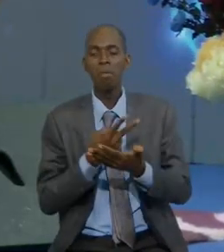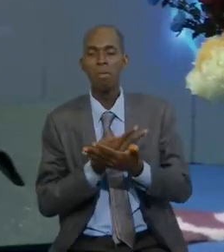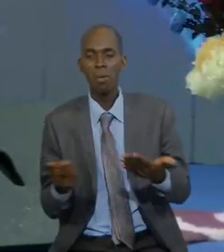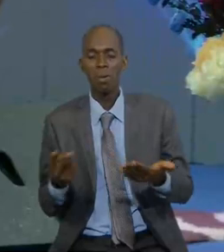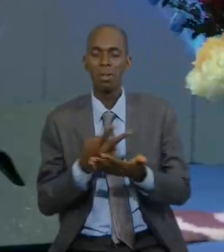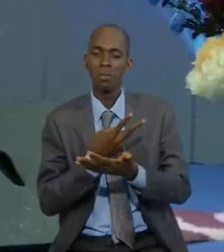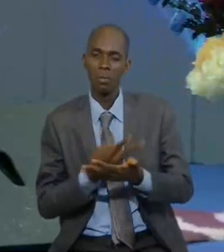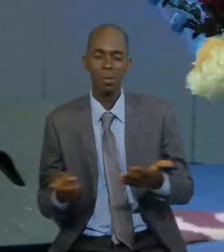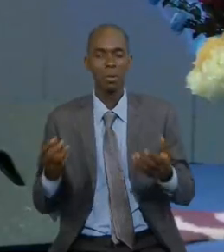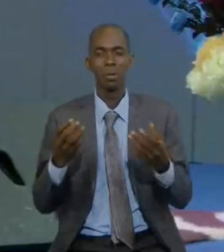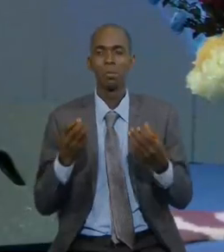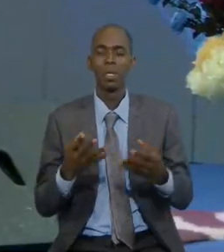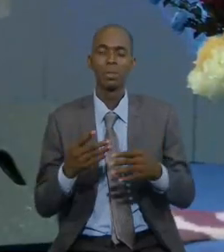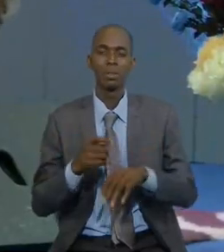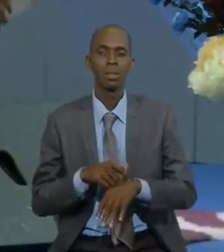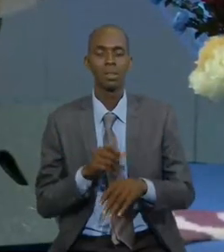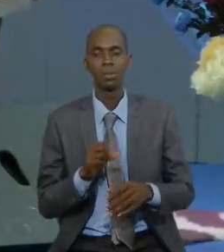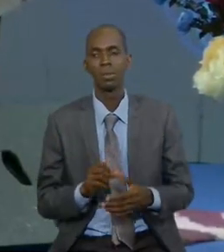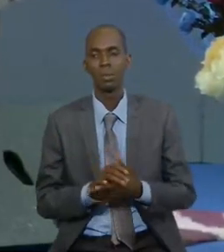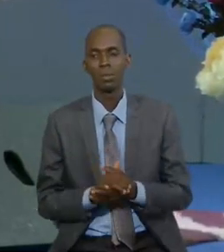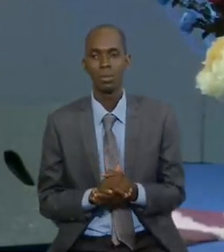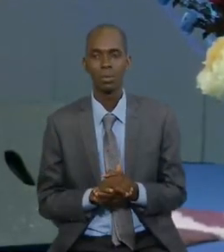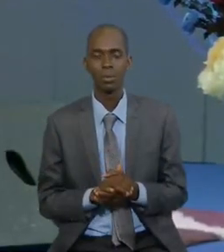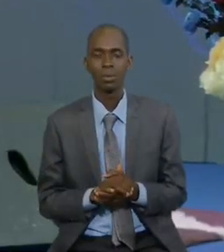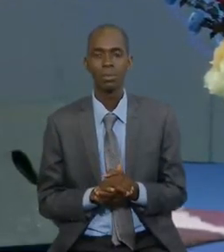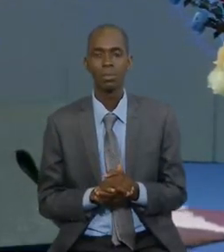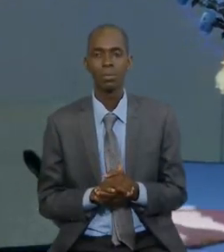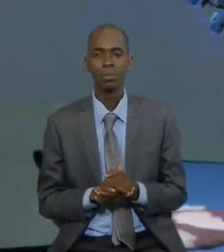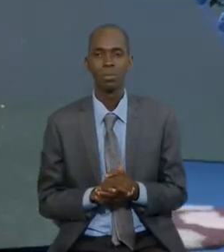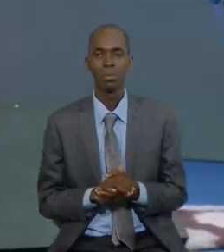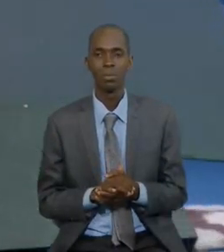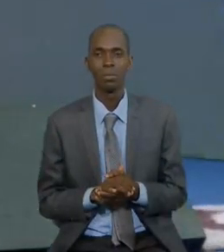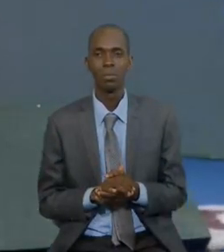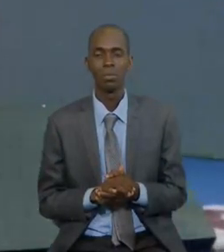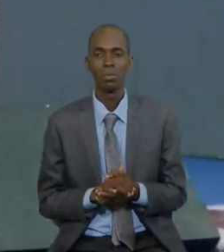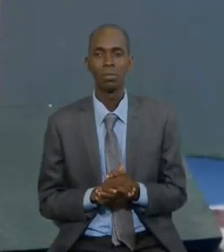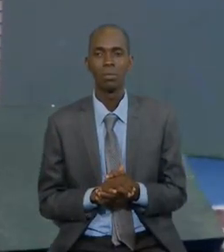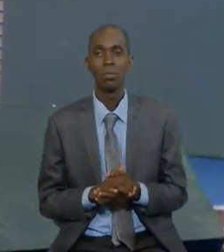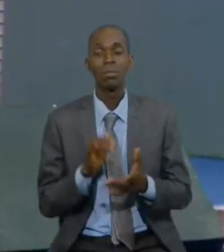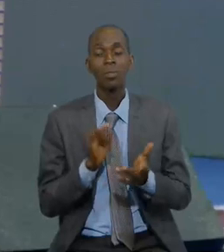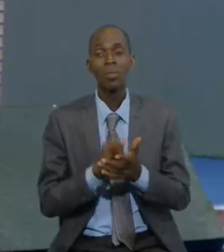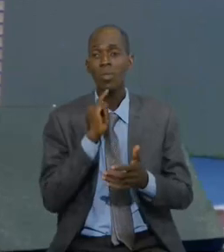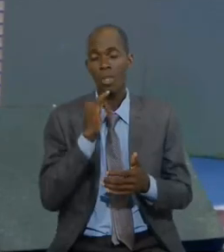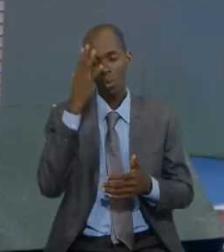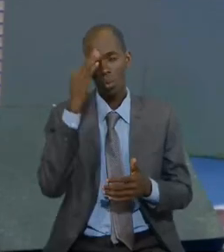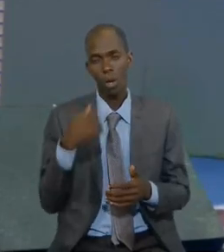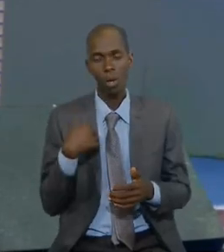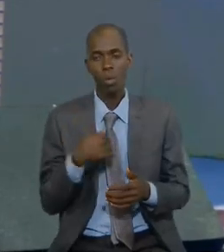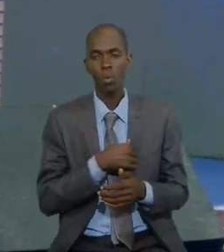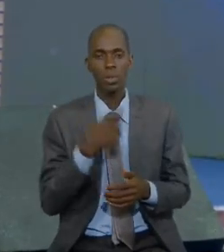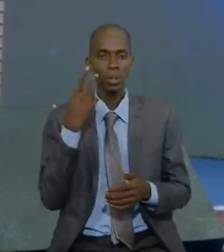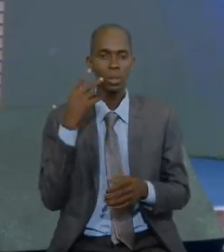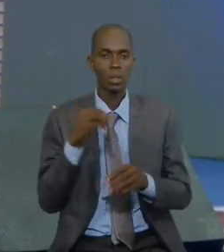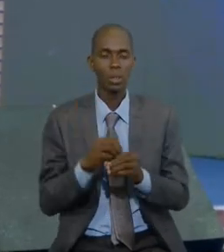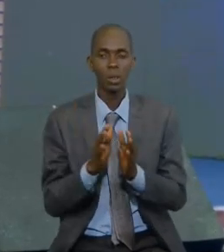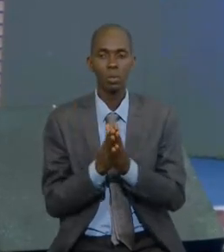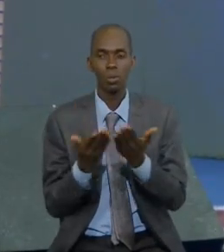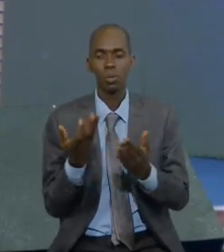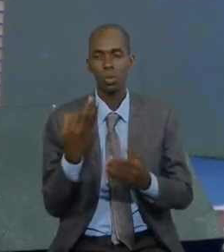nous étions s'enfonce c'est la capacité divine en tombant tomber c'est pas nous